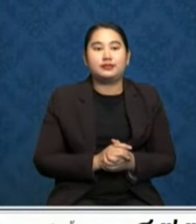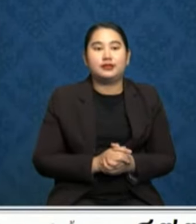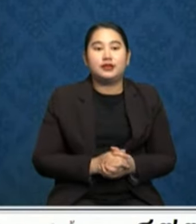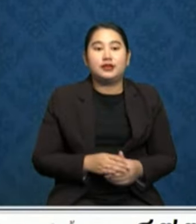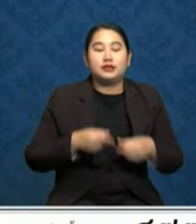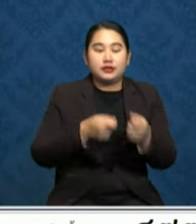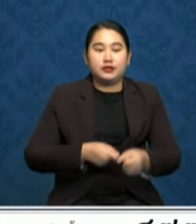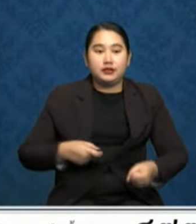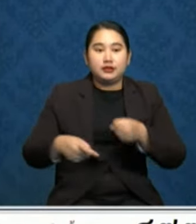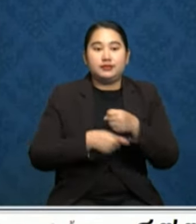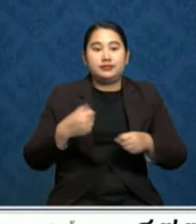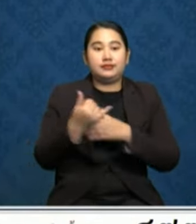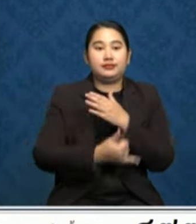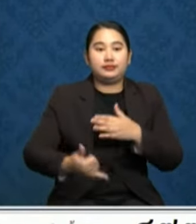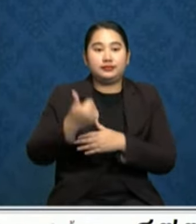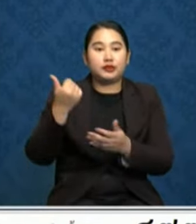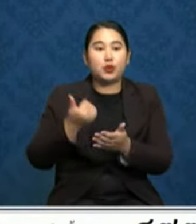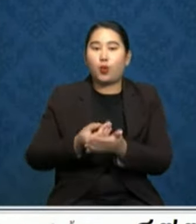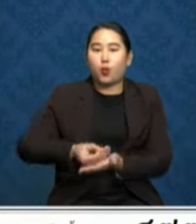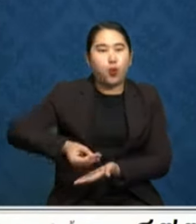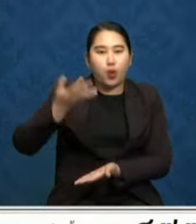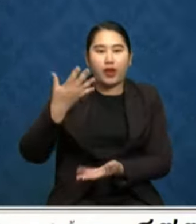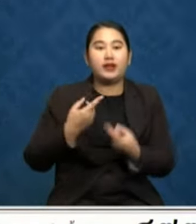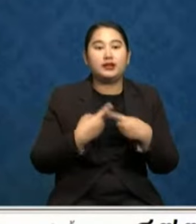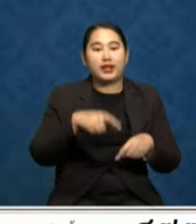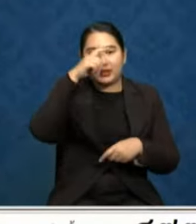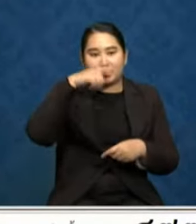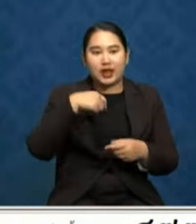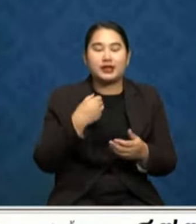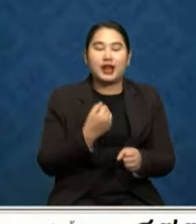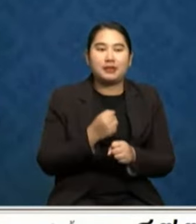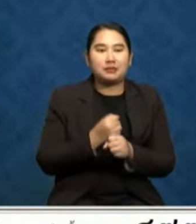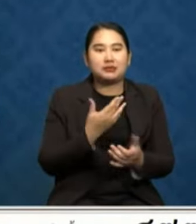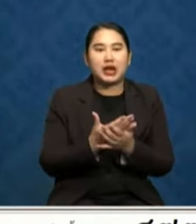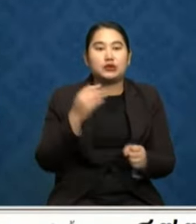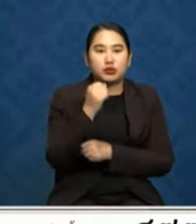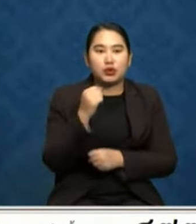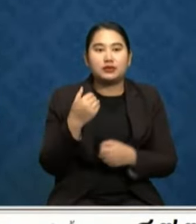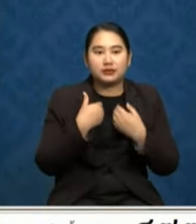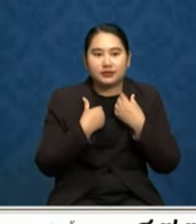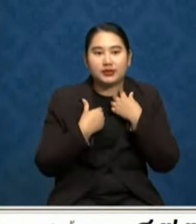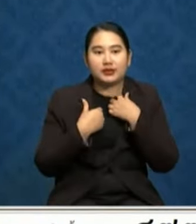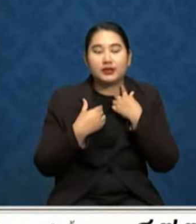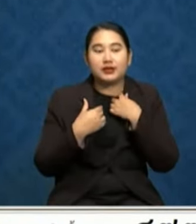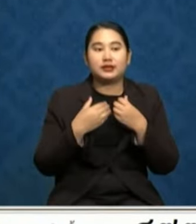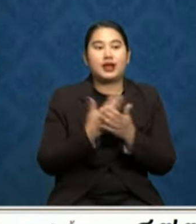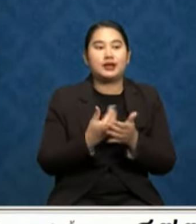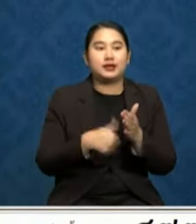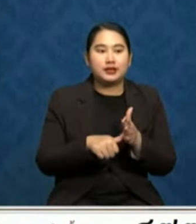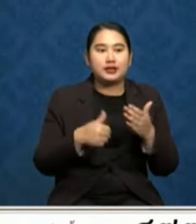าประเทศอื่นนี่ร่ำรวยทุกประเทศครับมีแต่ชาวนาไทยเนี่ยยิ่งทำยิ่งจนนะครับยิ่งทำยิ่ง